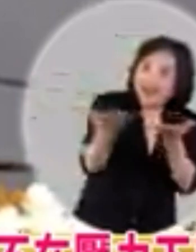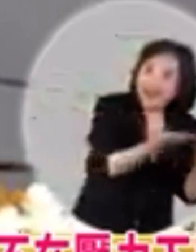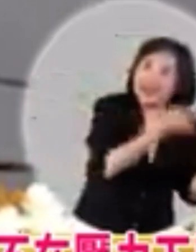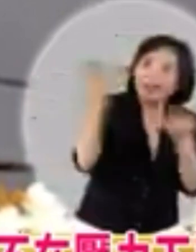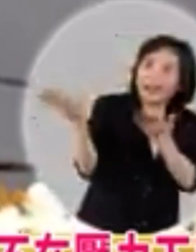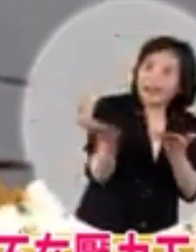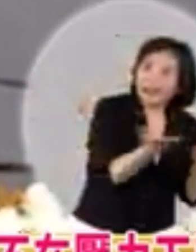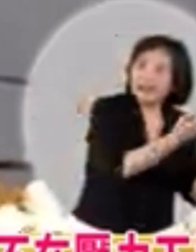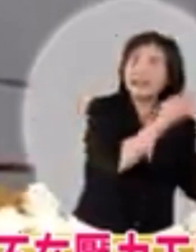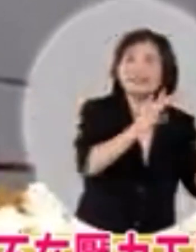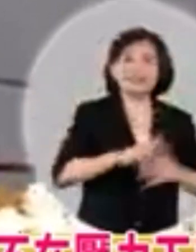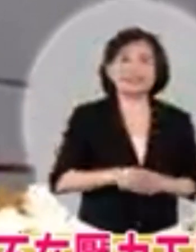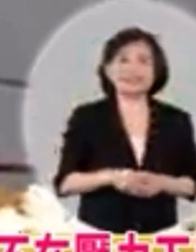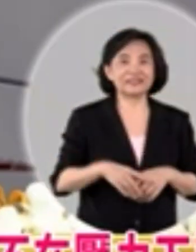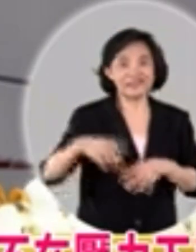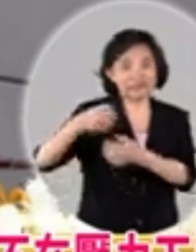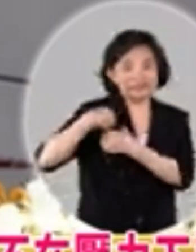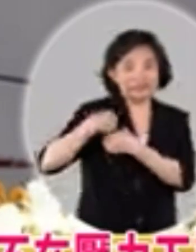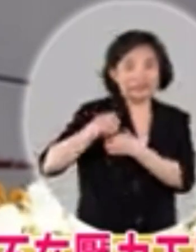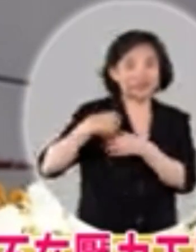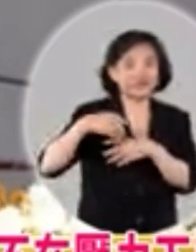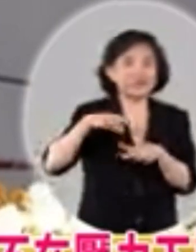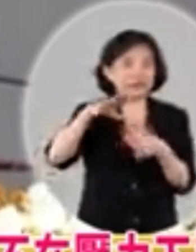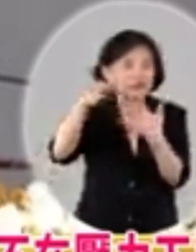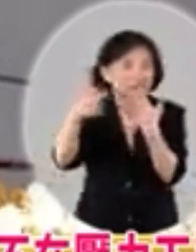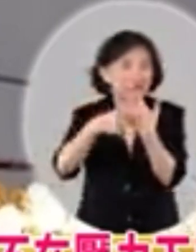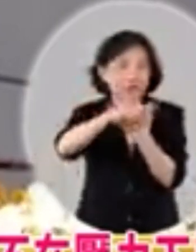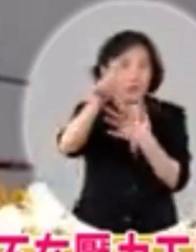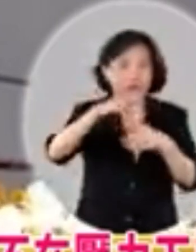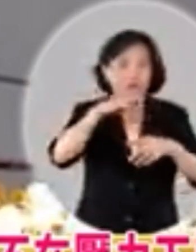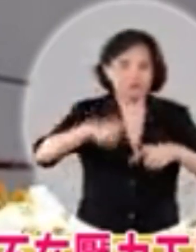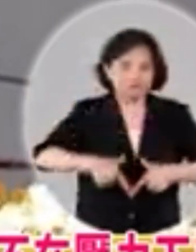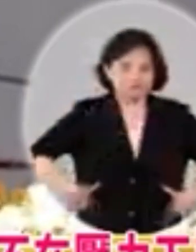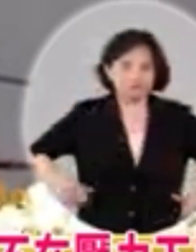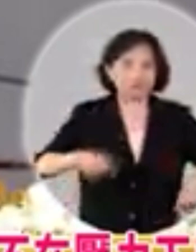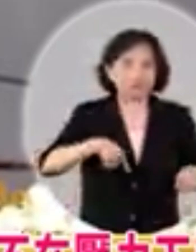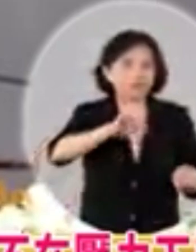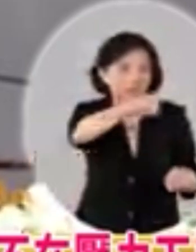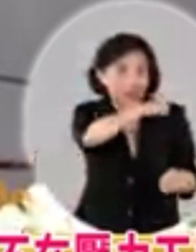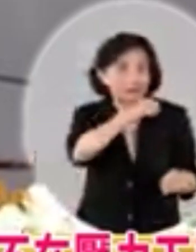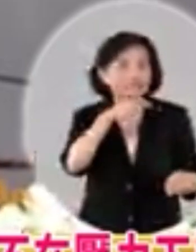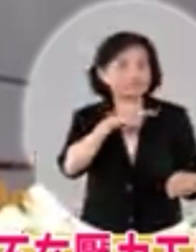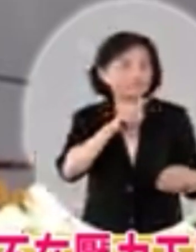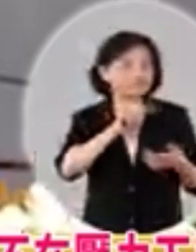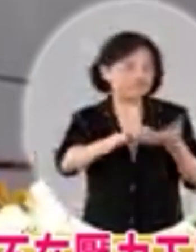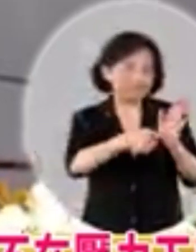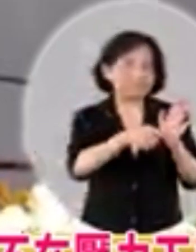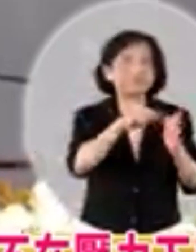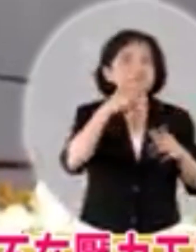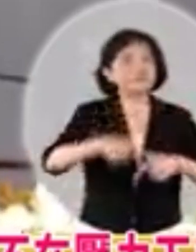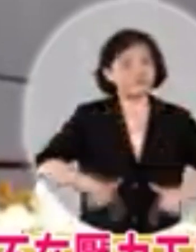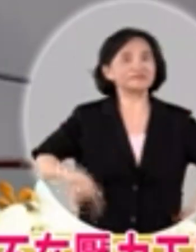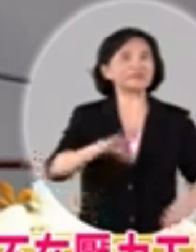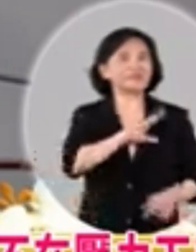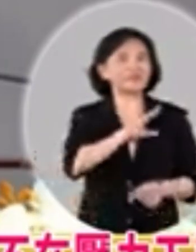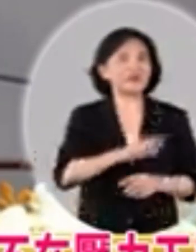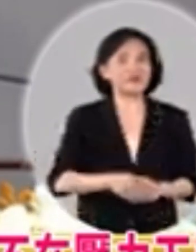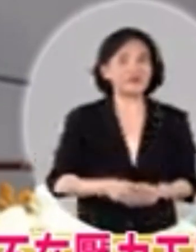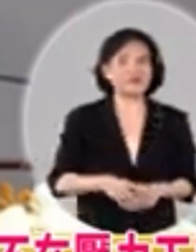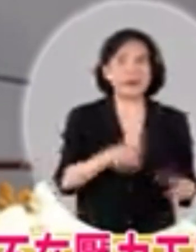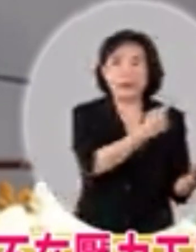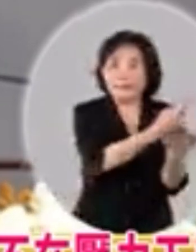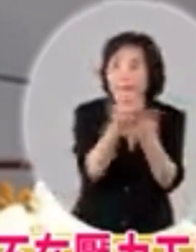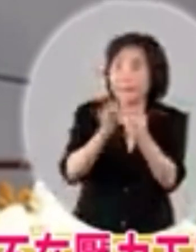军和冬奥英雄都是这个国家的英雄，我们期许所有的国人同